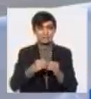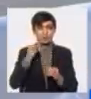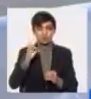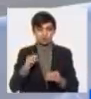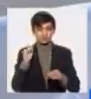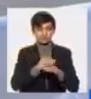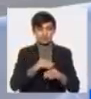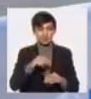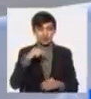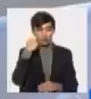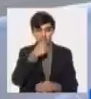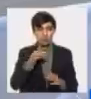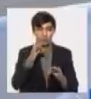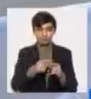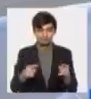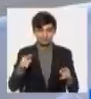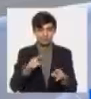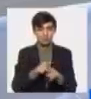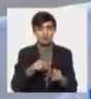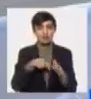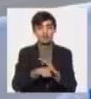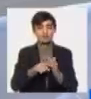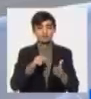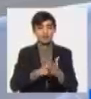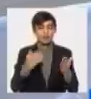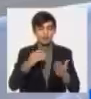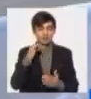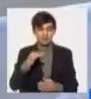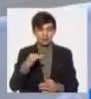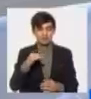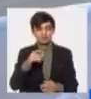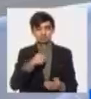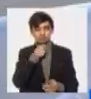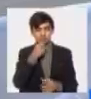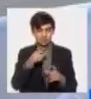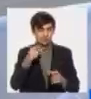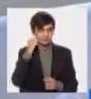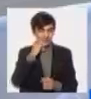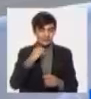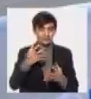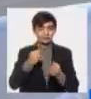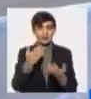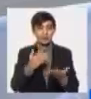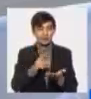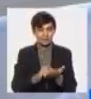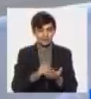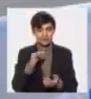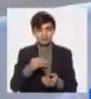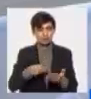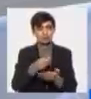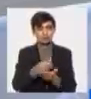10% в годовом выражении. Что это значит и сколько добавят пожилым и получателям выплат, расскажет Мадина